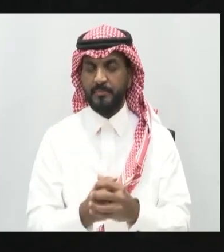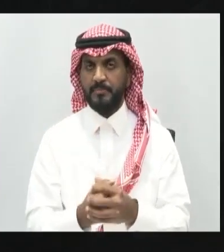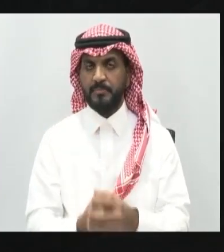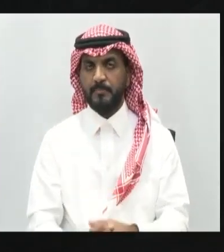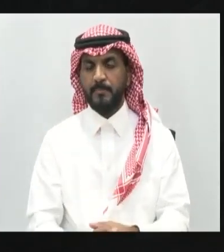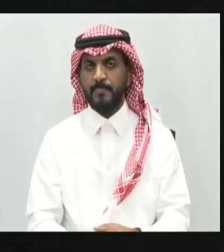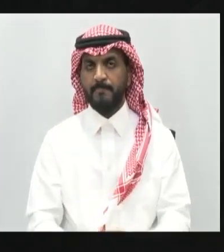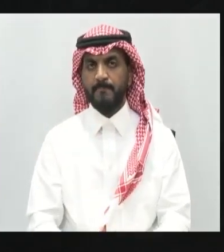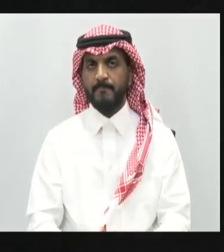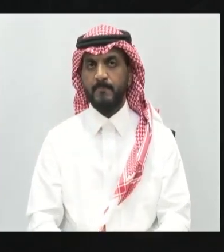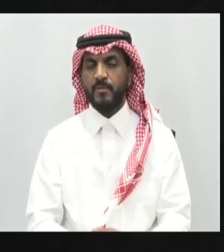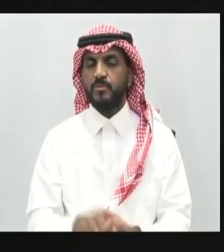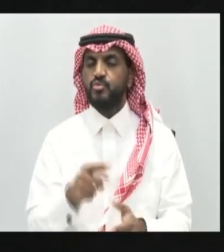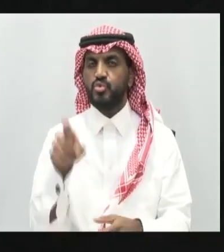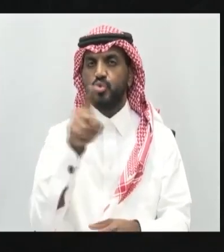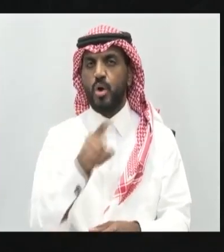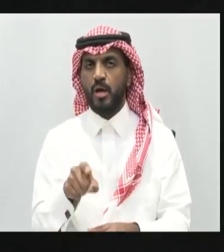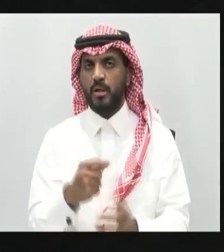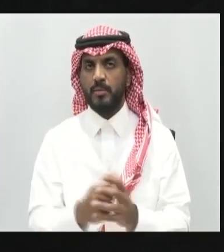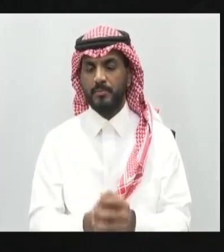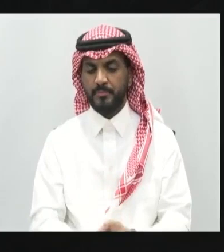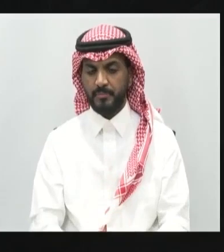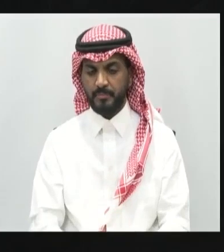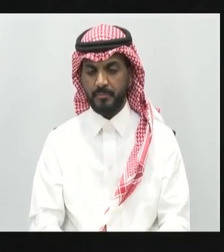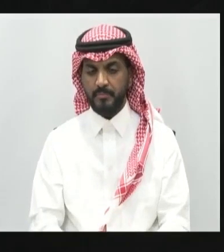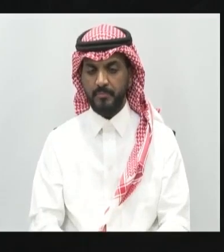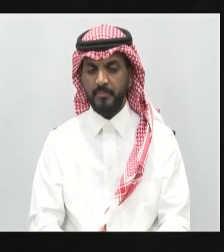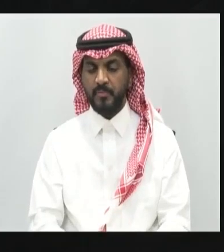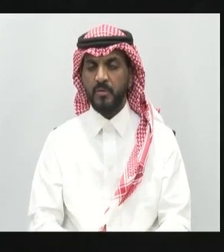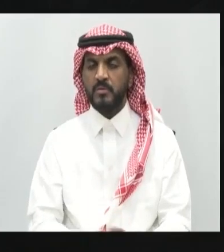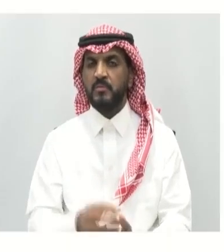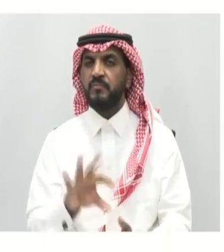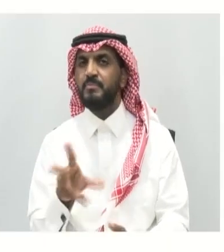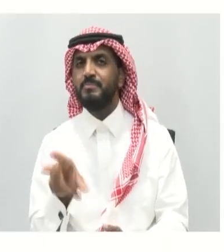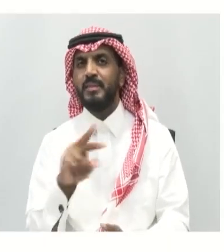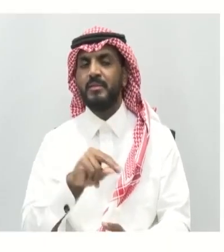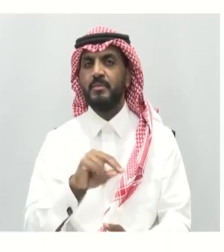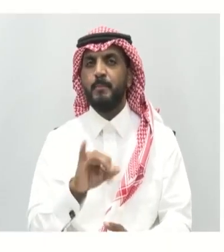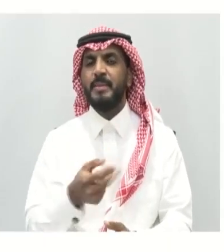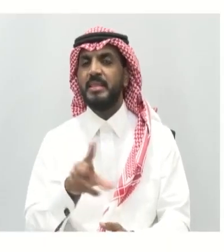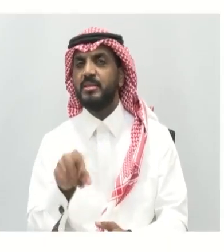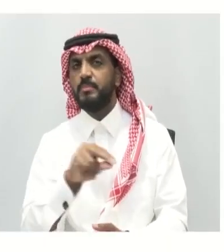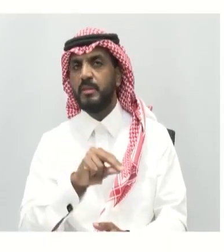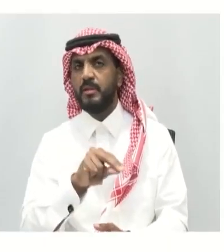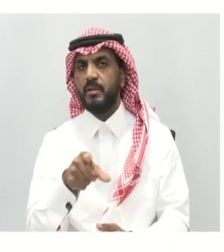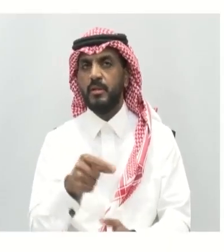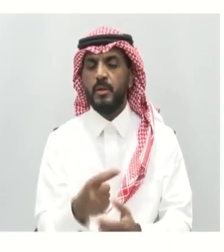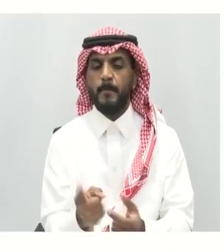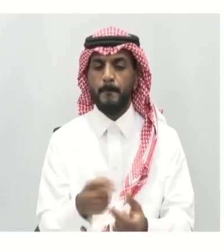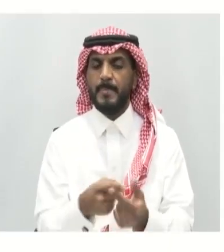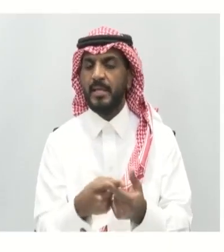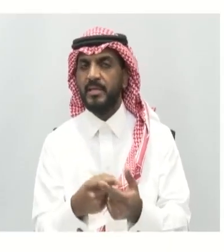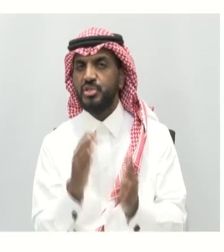ليل نسال سؤال شو يقول السؤال ما التشابه بين